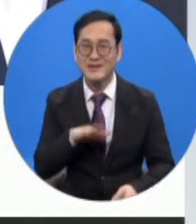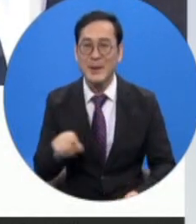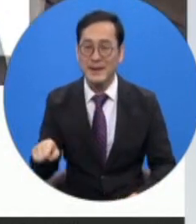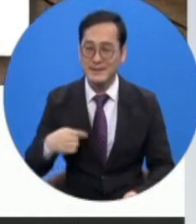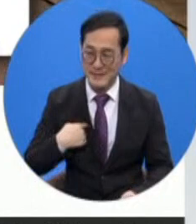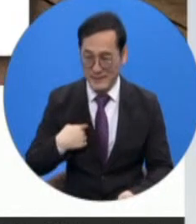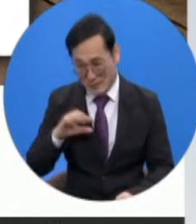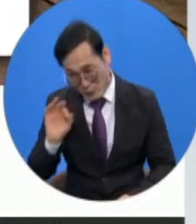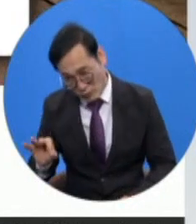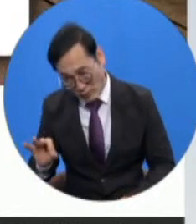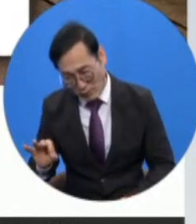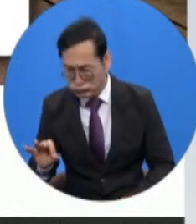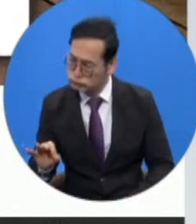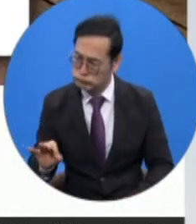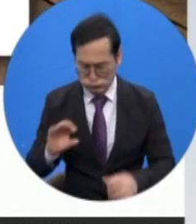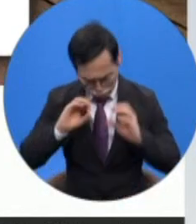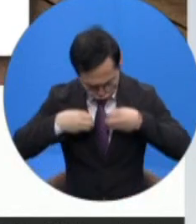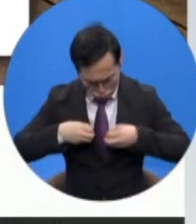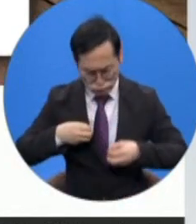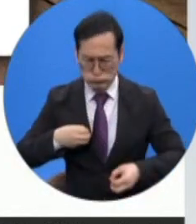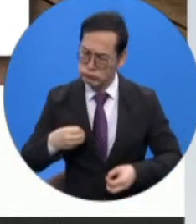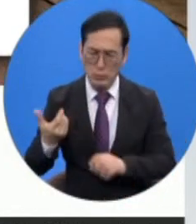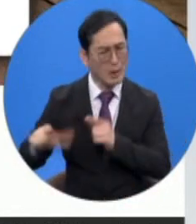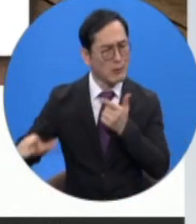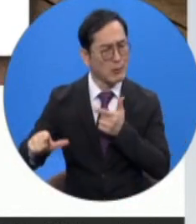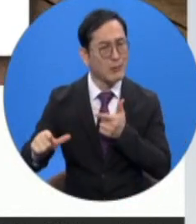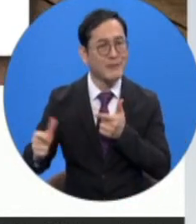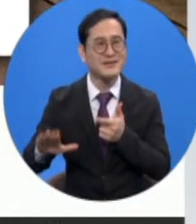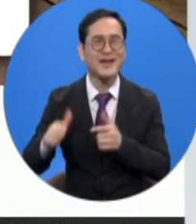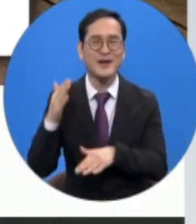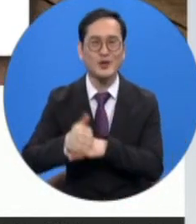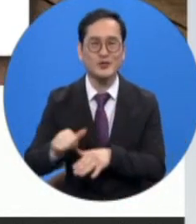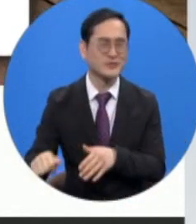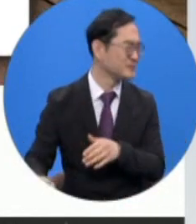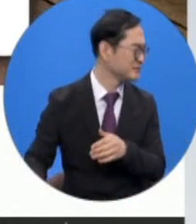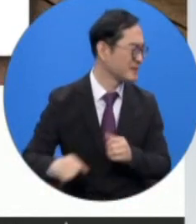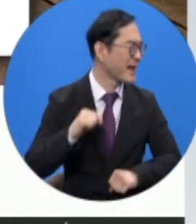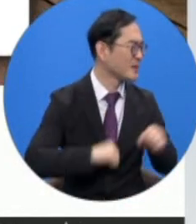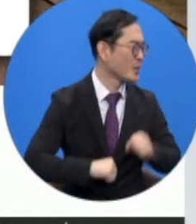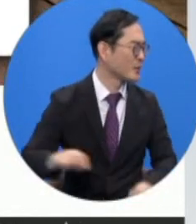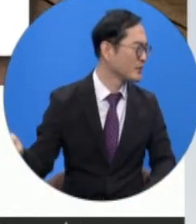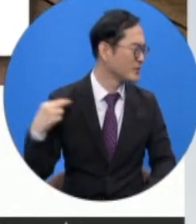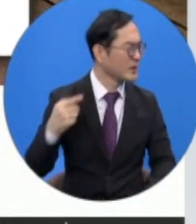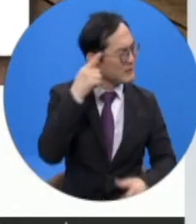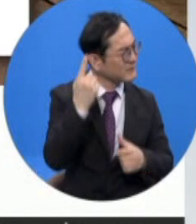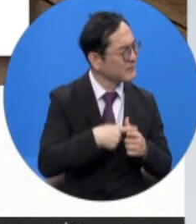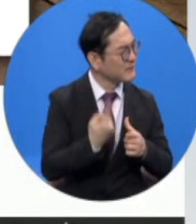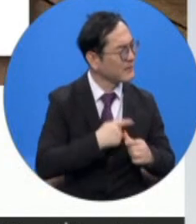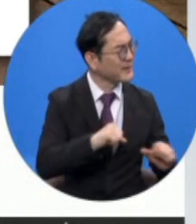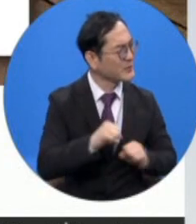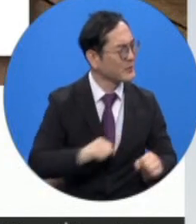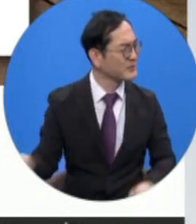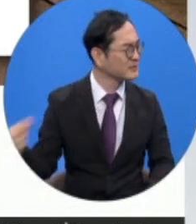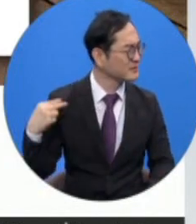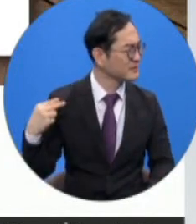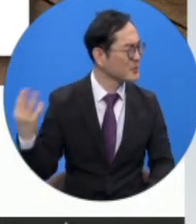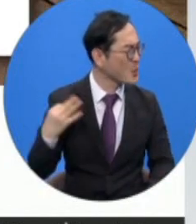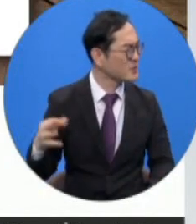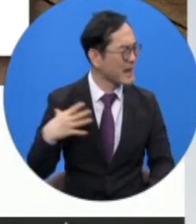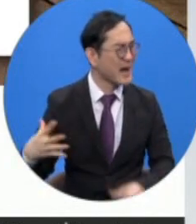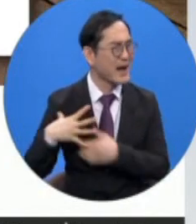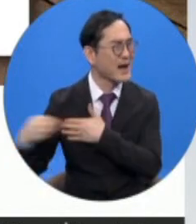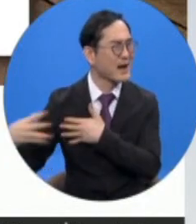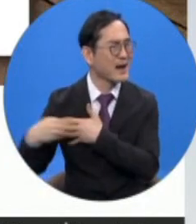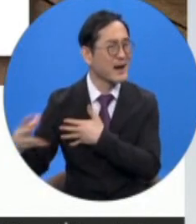아니겠습니까? 그래서 그런 부분들이 사실은 이재명 후보에게 더더군다나 아주 아픈 구석으로 다가서지 않을까, 그런